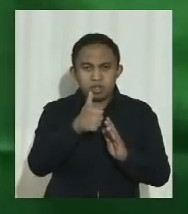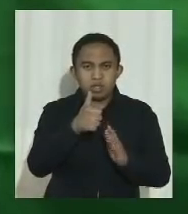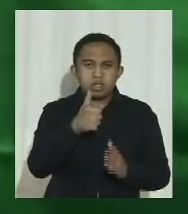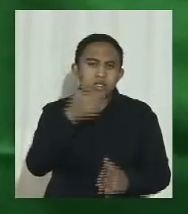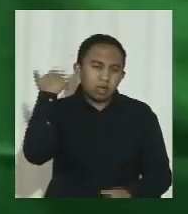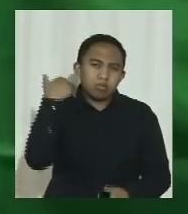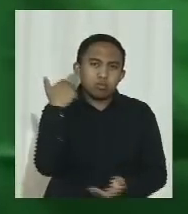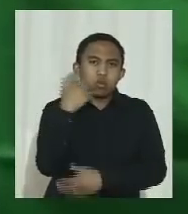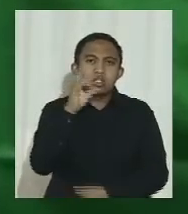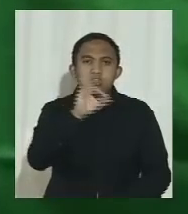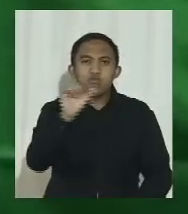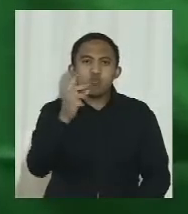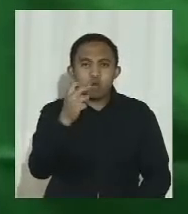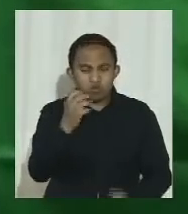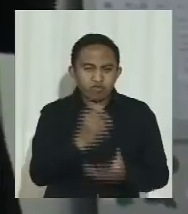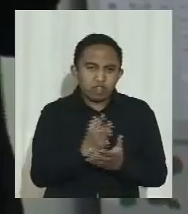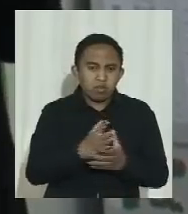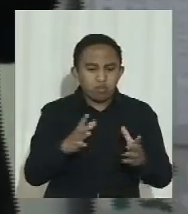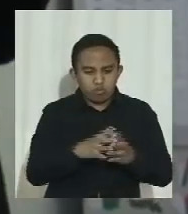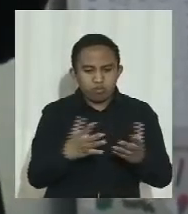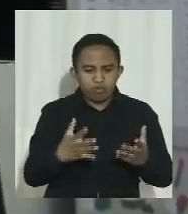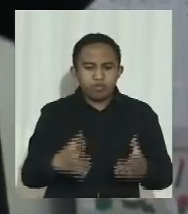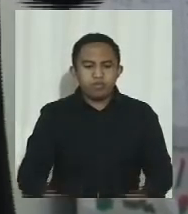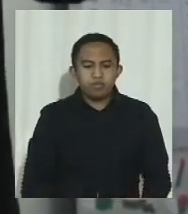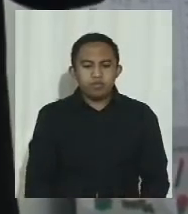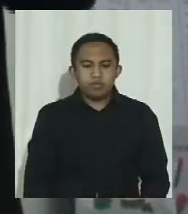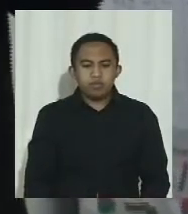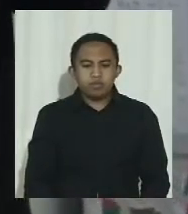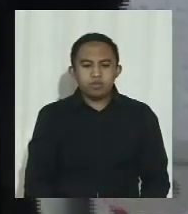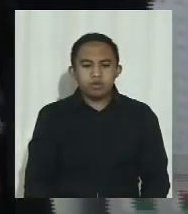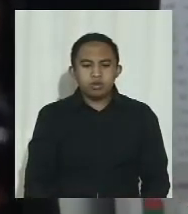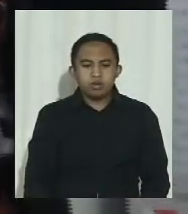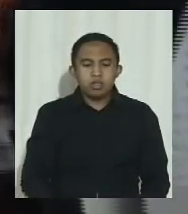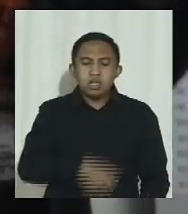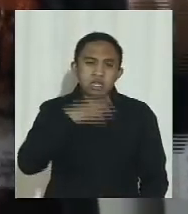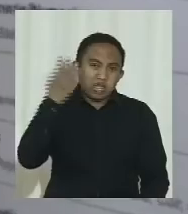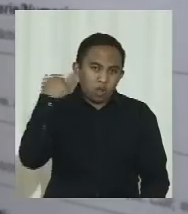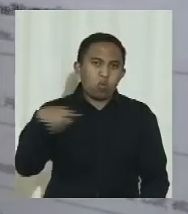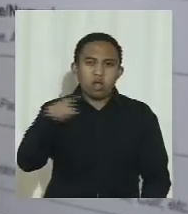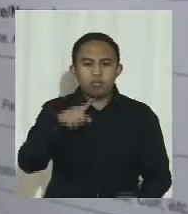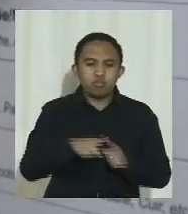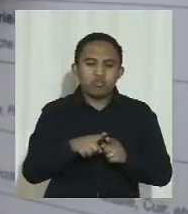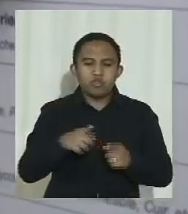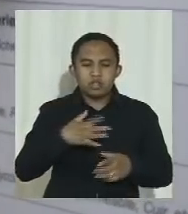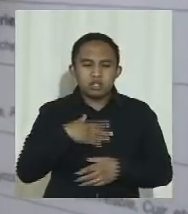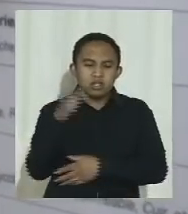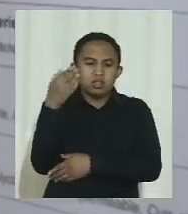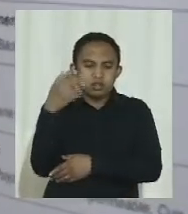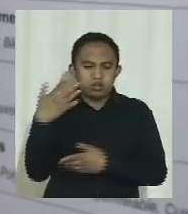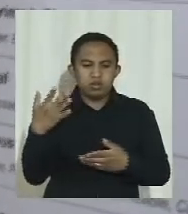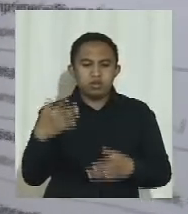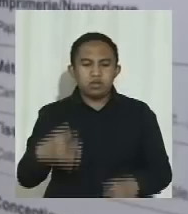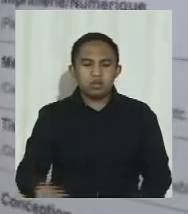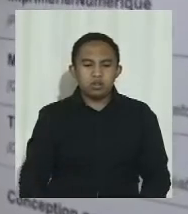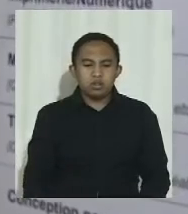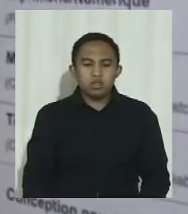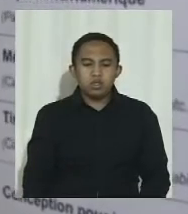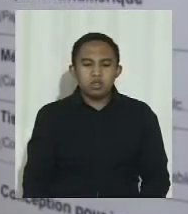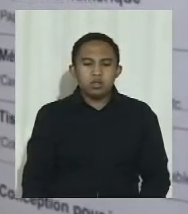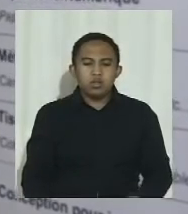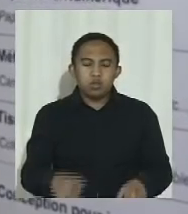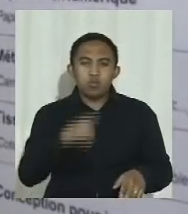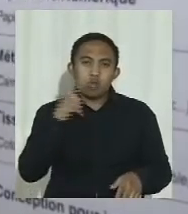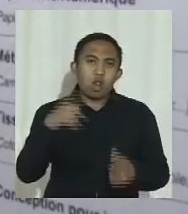taona 2020. Finiavana anangatsaina fotsiny no nisy hatramin'izay. Tsy mena sy maitso raha ny lokony, dia